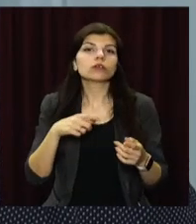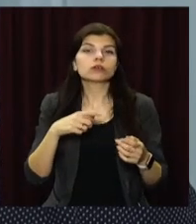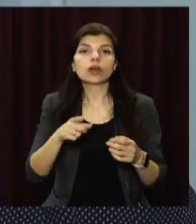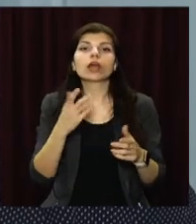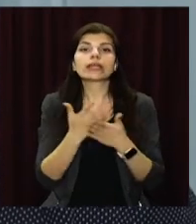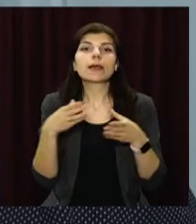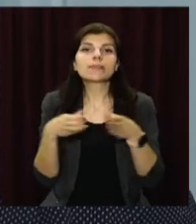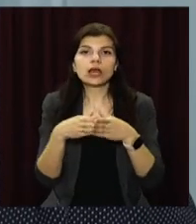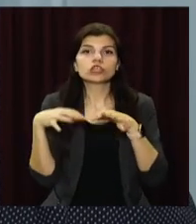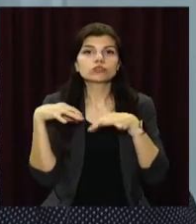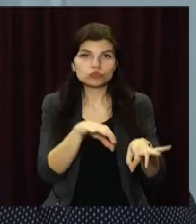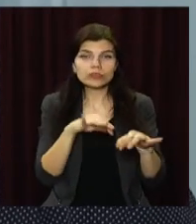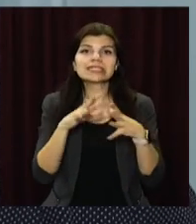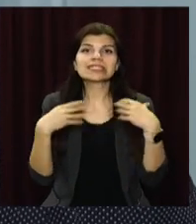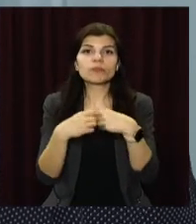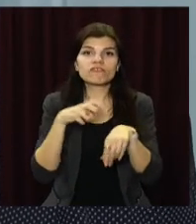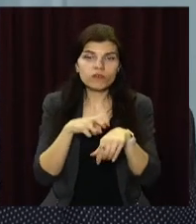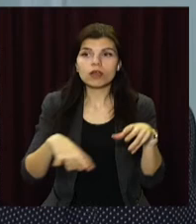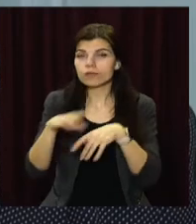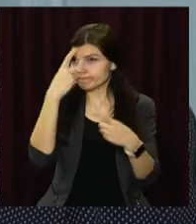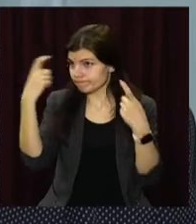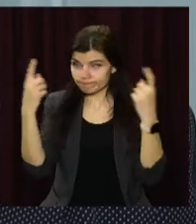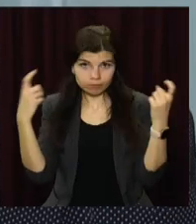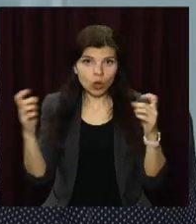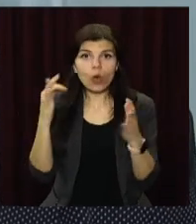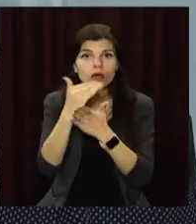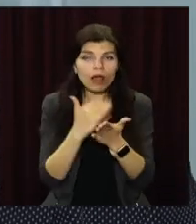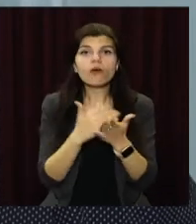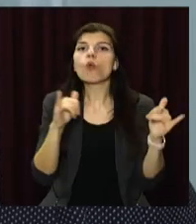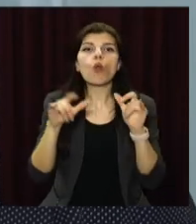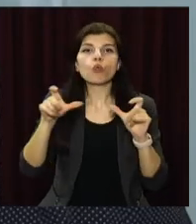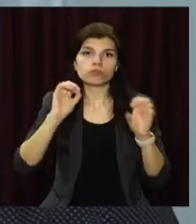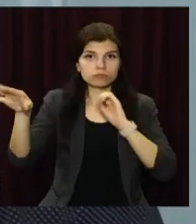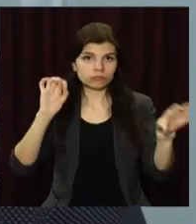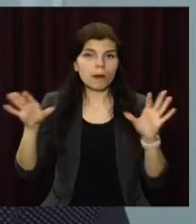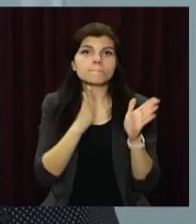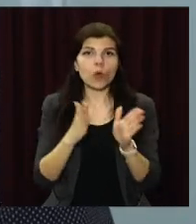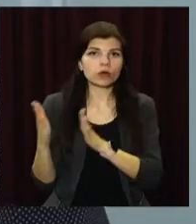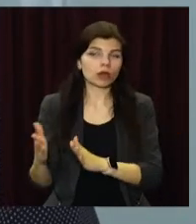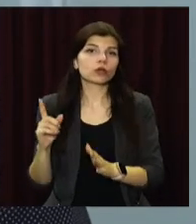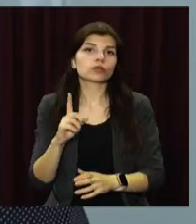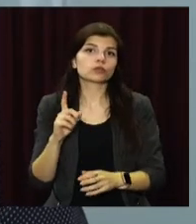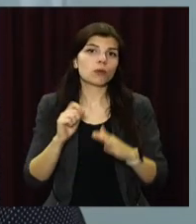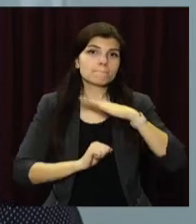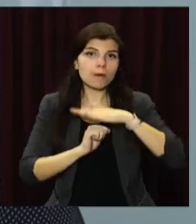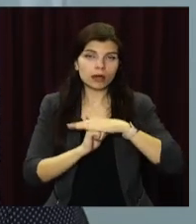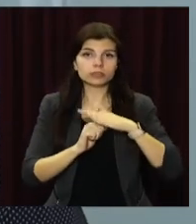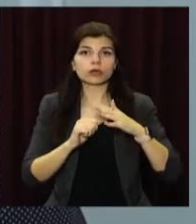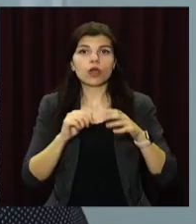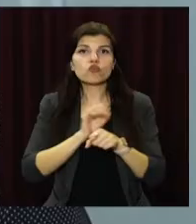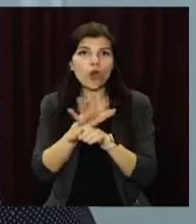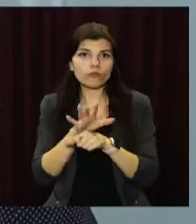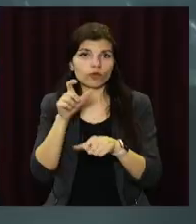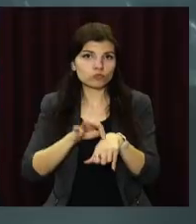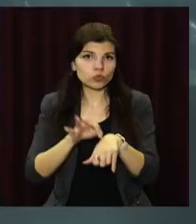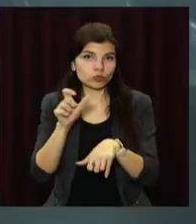швидкої медичної допомоги та сімейних лікарів, сповістили про графік та порядок госпіталізації до баз ковідних